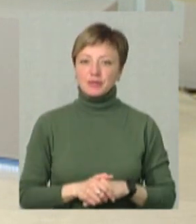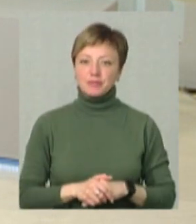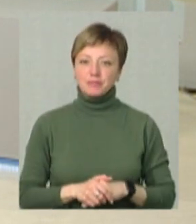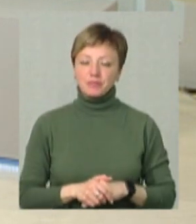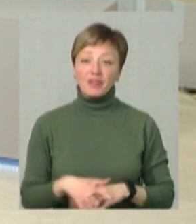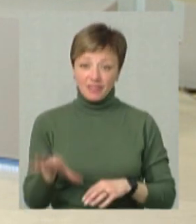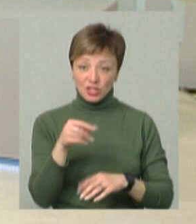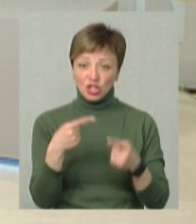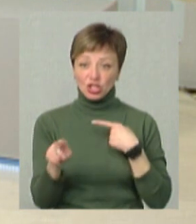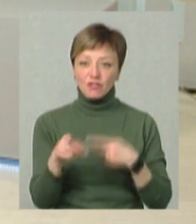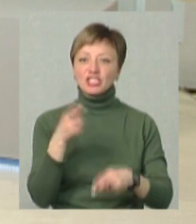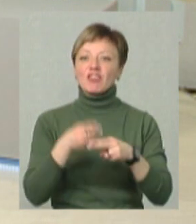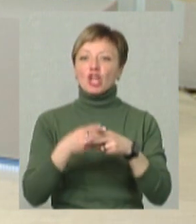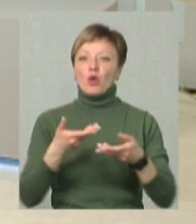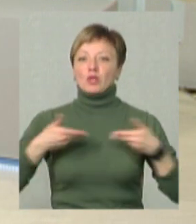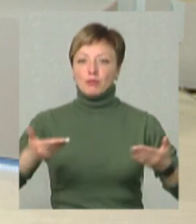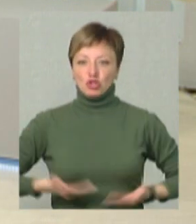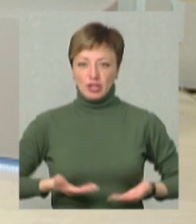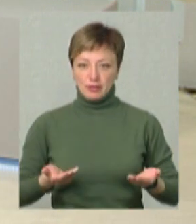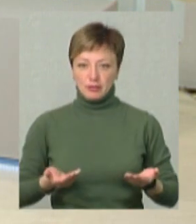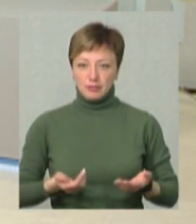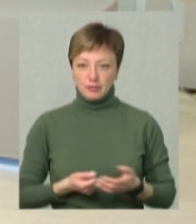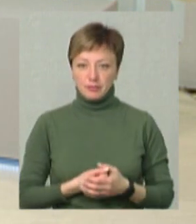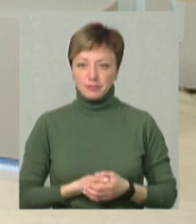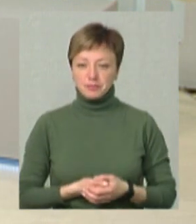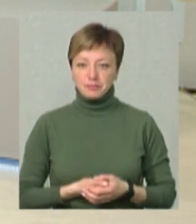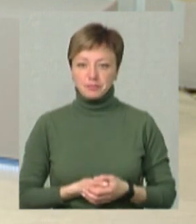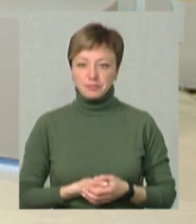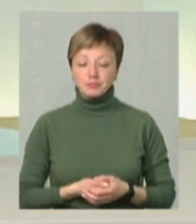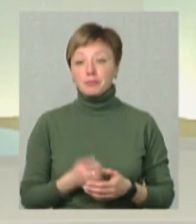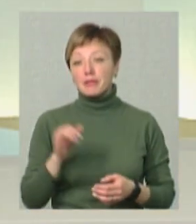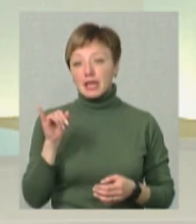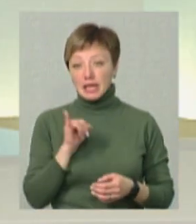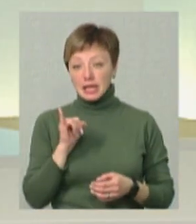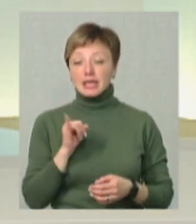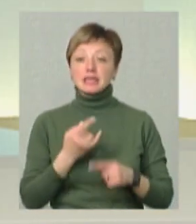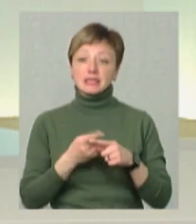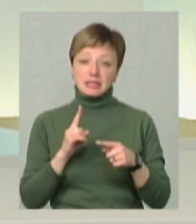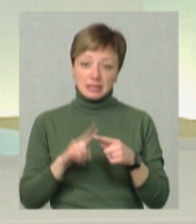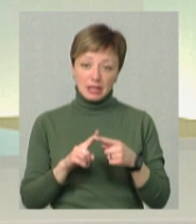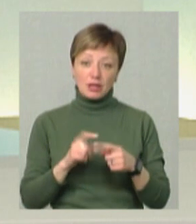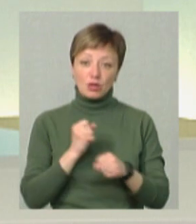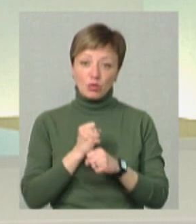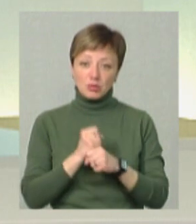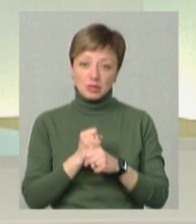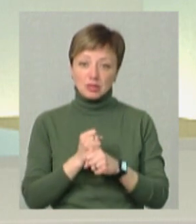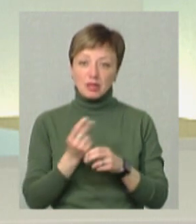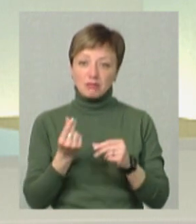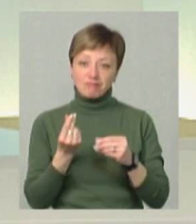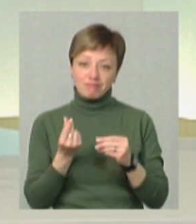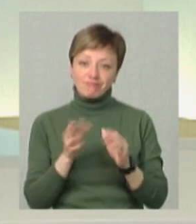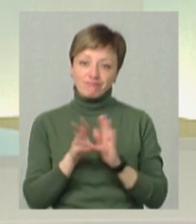Там всі інші. Вони заважають людей. Нам жити. Угу. І під це підводиться вже матеріальна